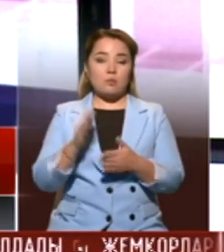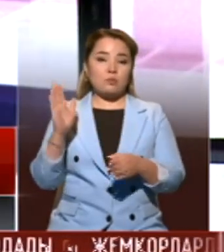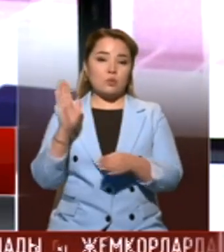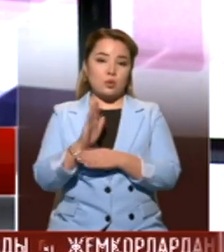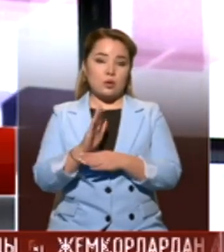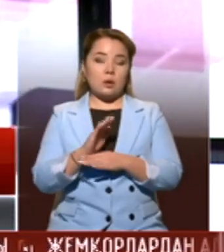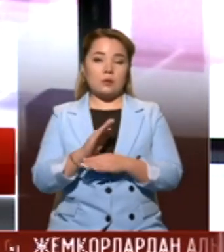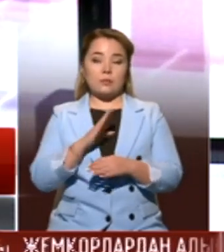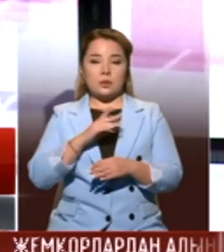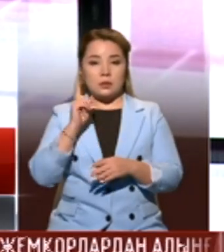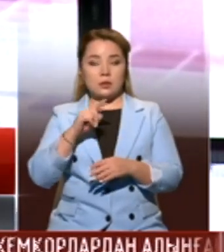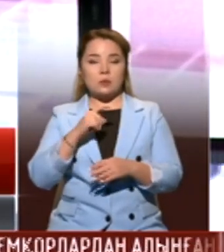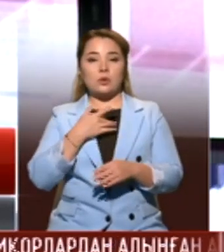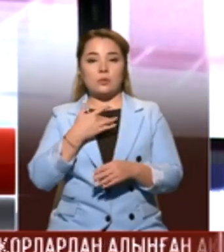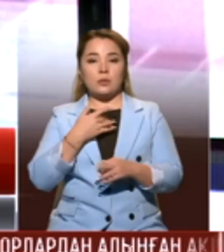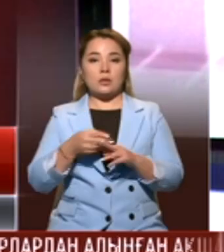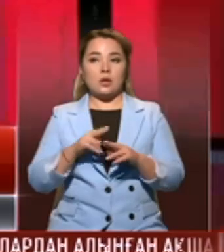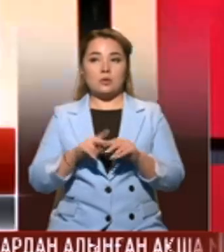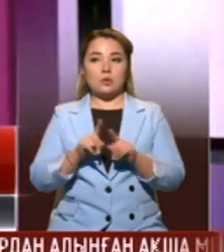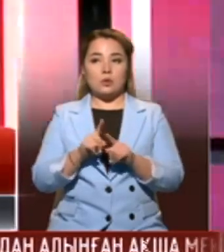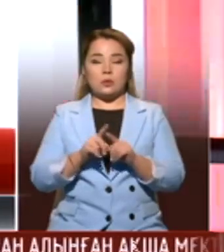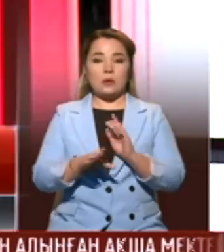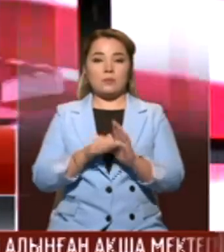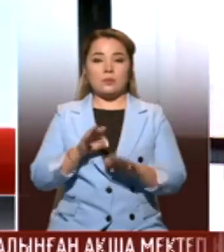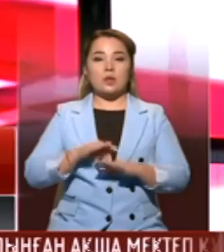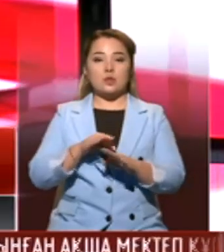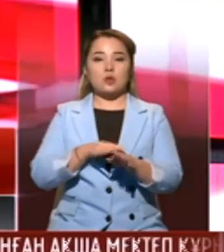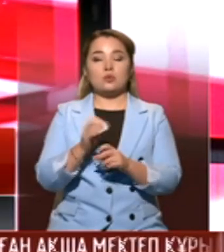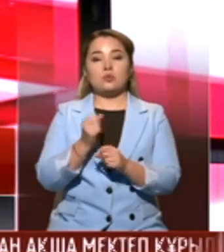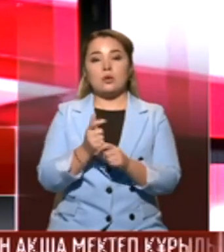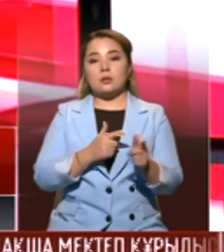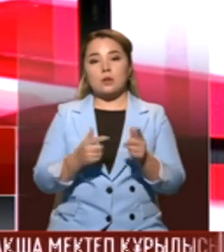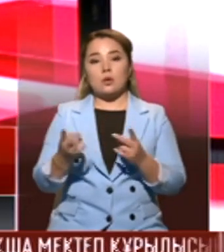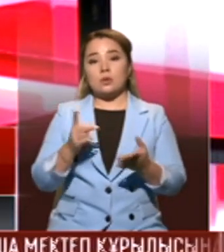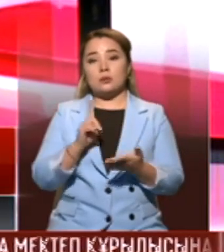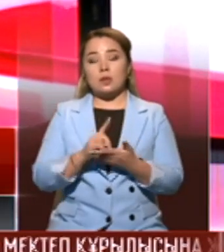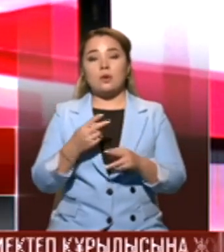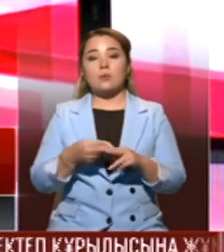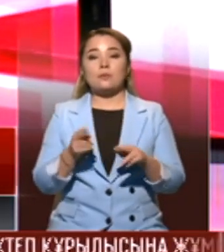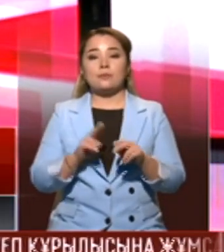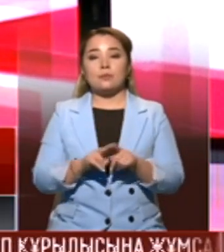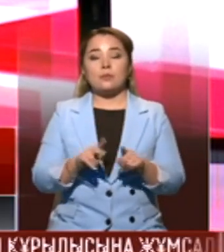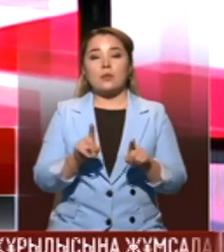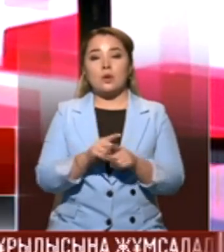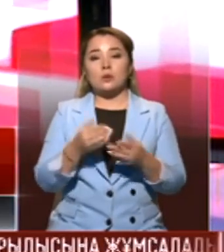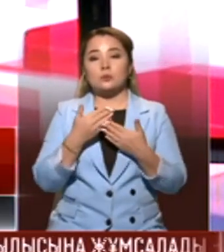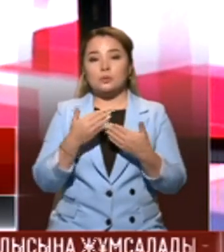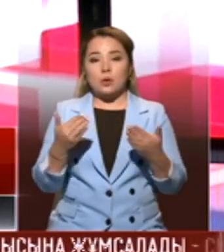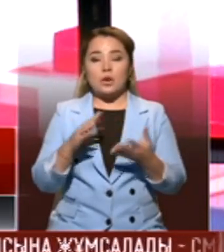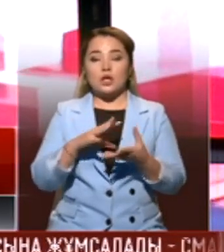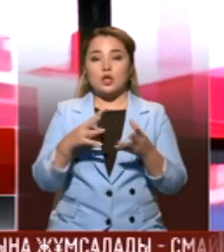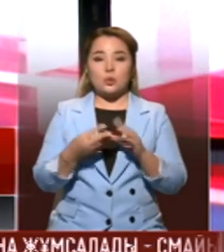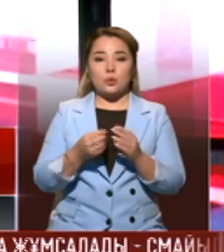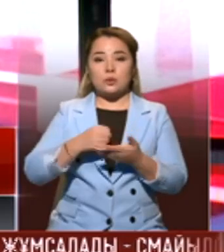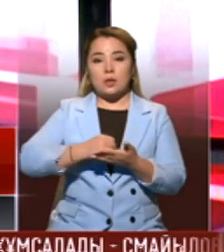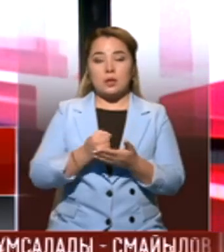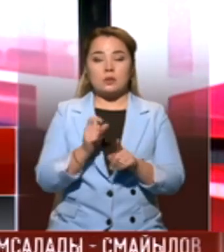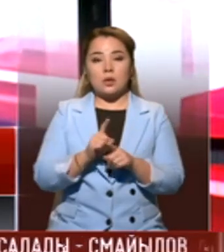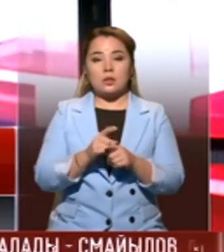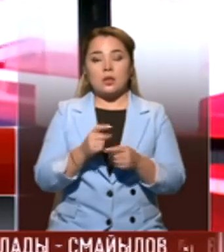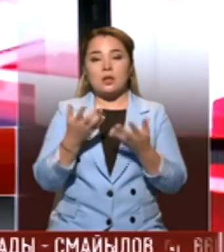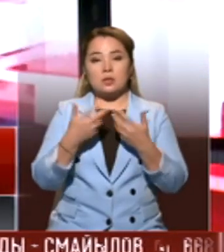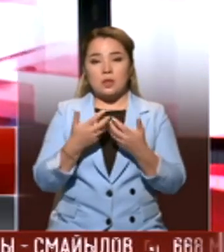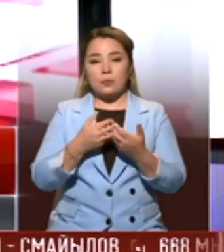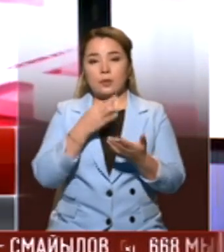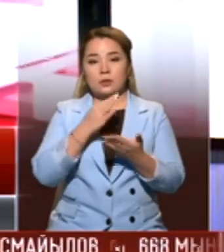қатты жантатты мен дауыс бұрмалаушылық процесін қайткен күнде де жүзеге асыру керек, соңғы жаңағы результатты есептеп шығарып беру